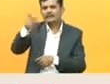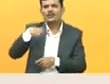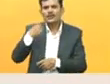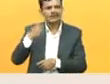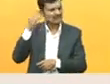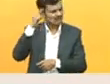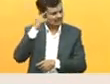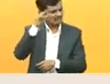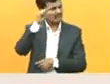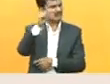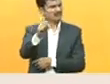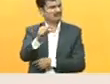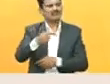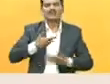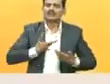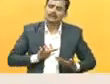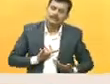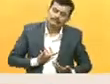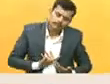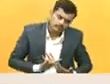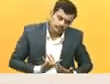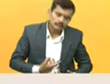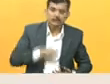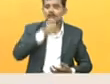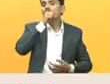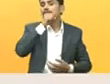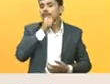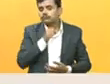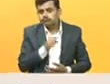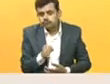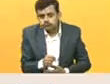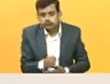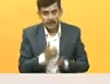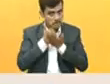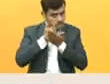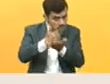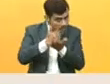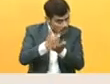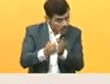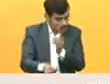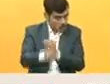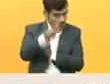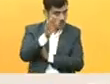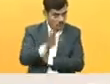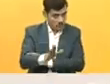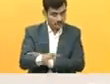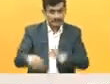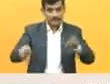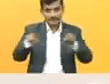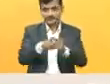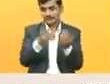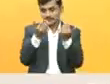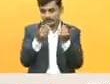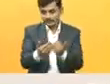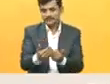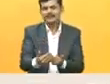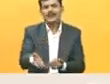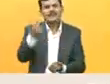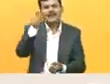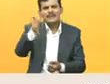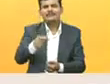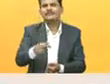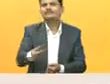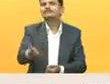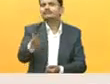बीमार, शरीर से असमर्थ लोगों और बुजुर्गों की सेवा की जाती है। यहाँ पर ड्रग्स की लत के